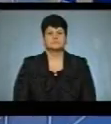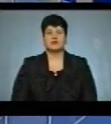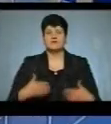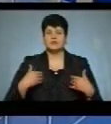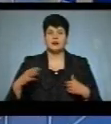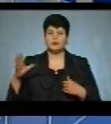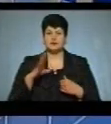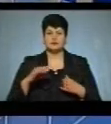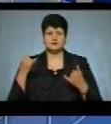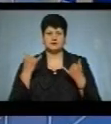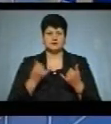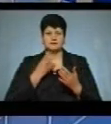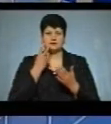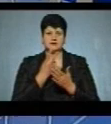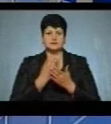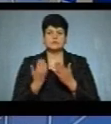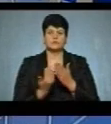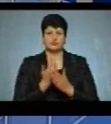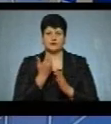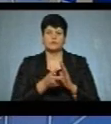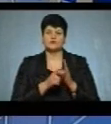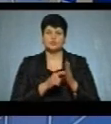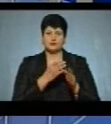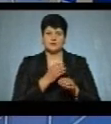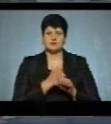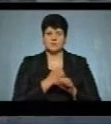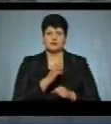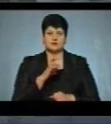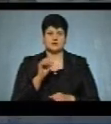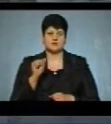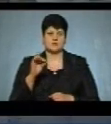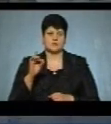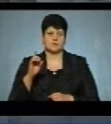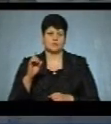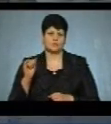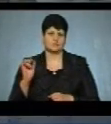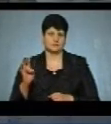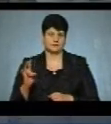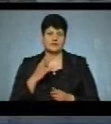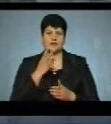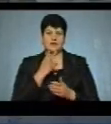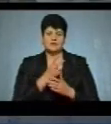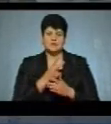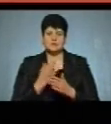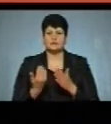Вітаю всіх, хто до нас приєднався. Ви дивитесь новини у студії Богдана Сарабун. Дивіться у